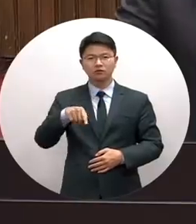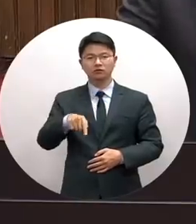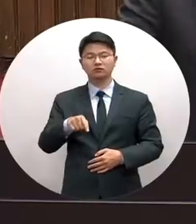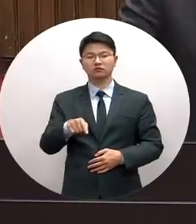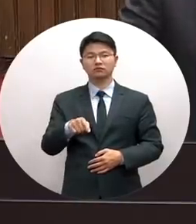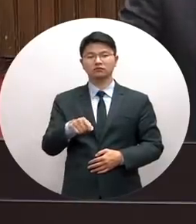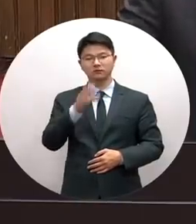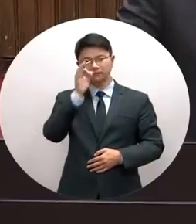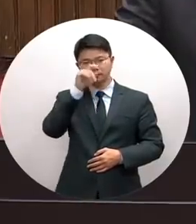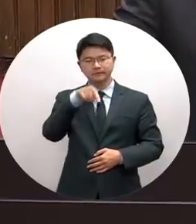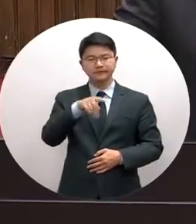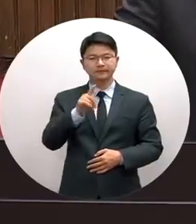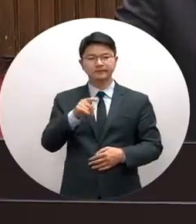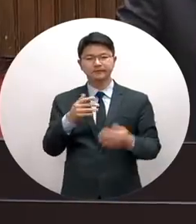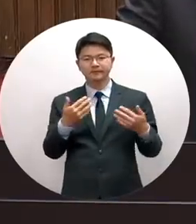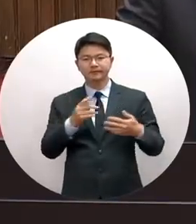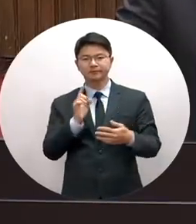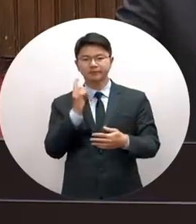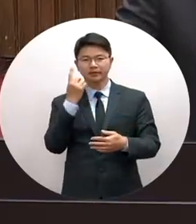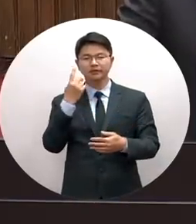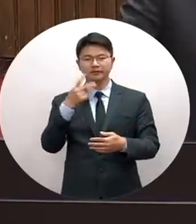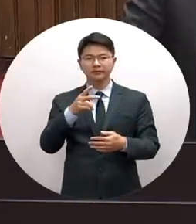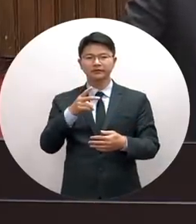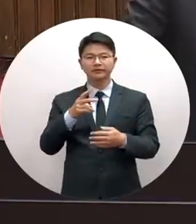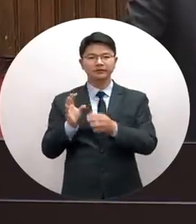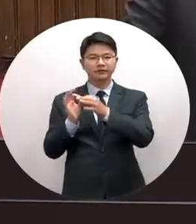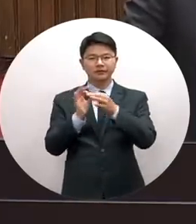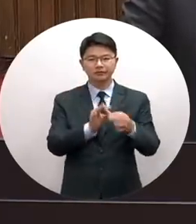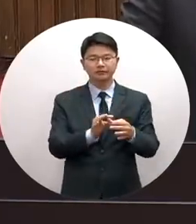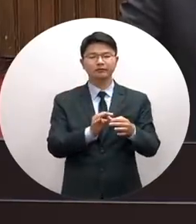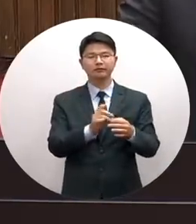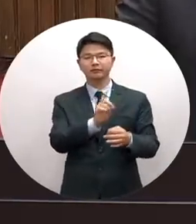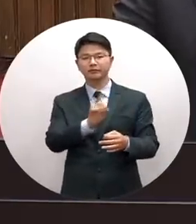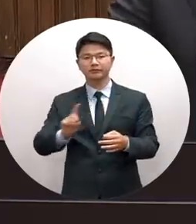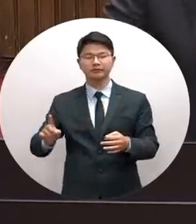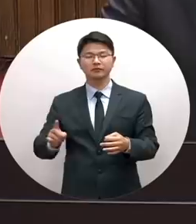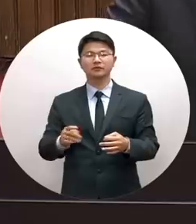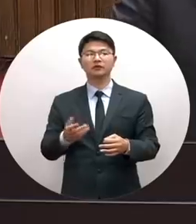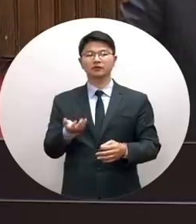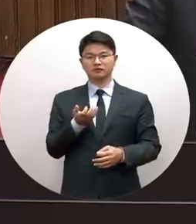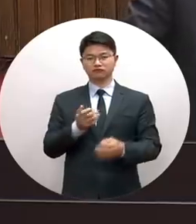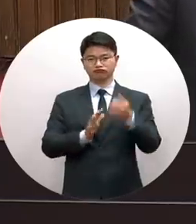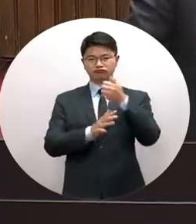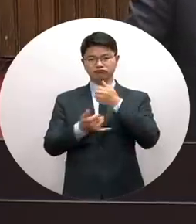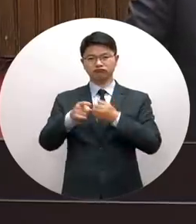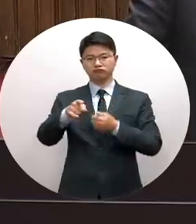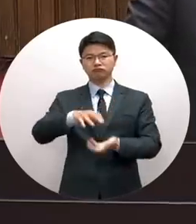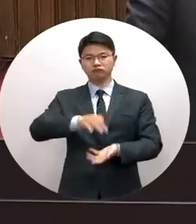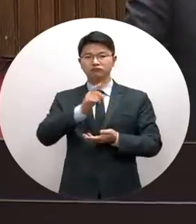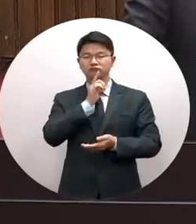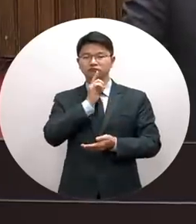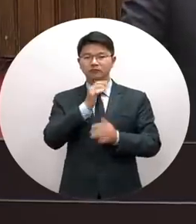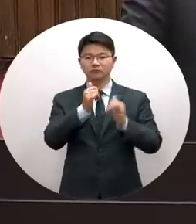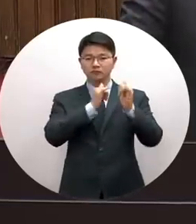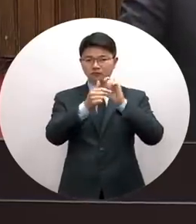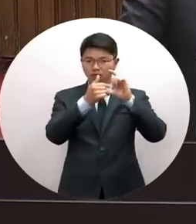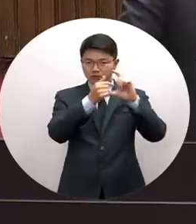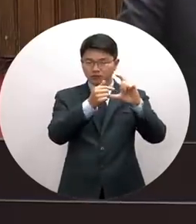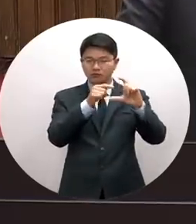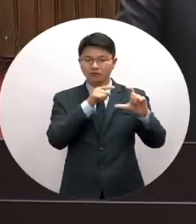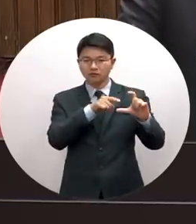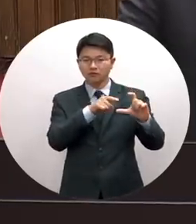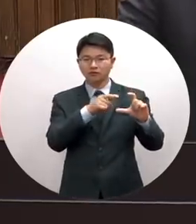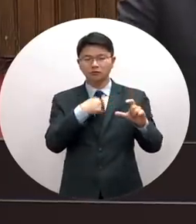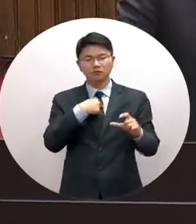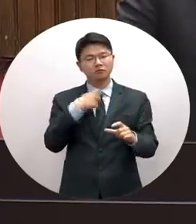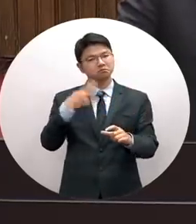样，然后又相关的问题到哪里。所以刚才委员所提出来的社区，我来了解看